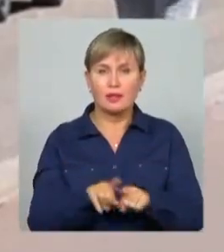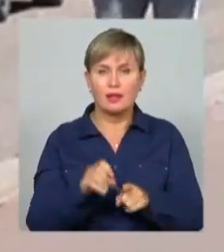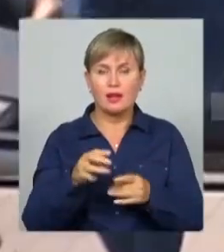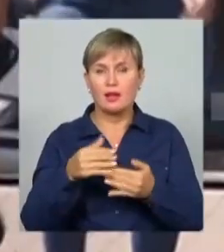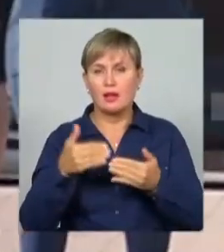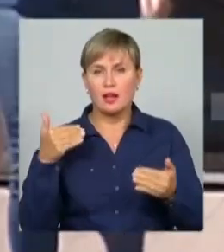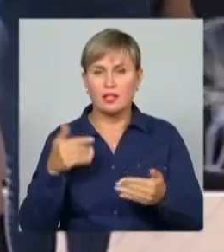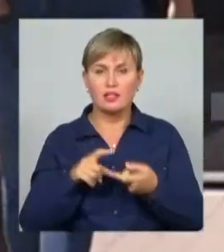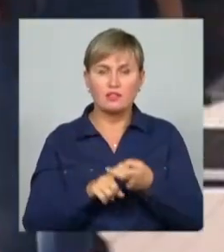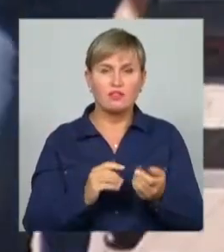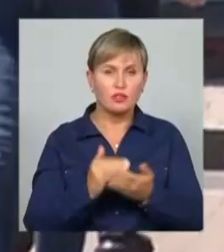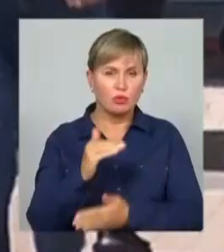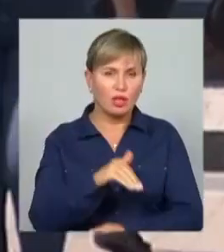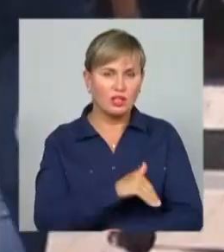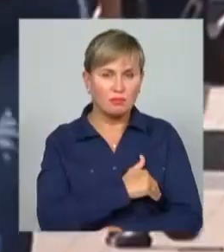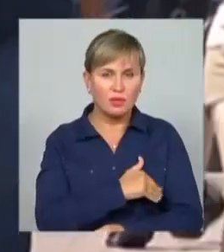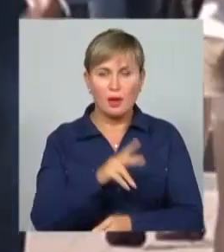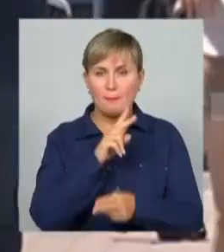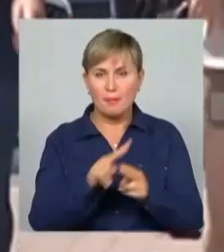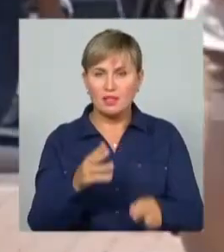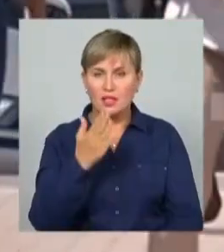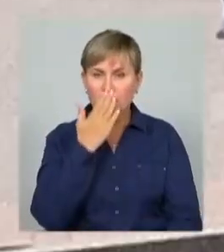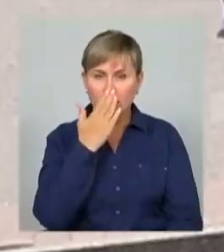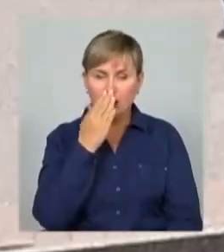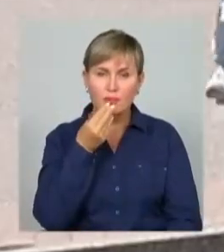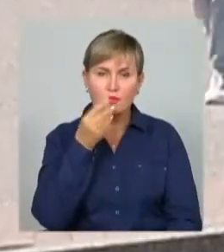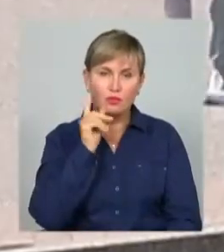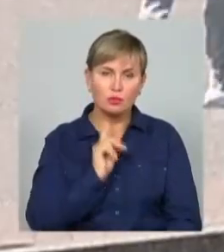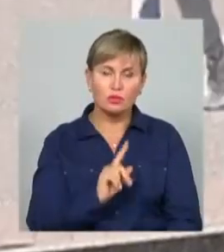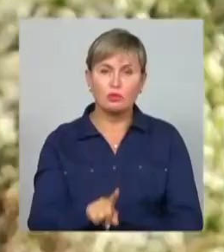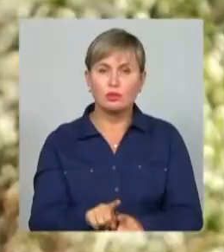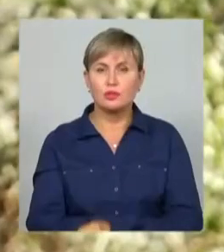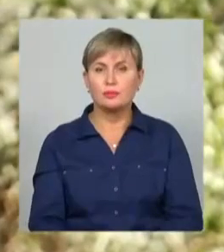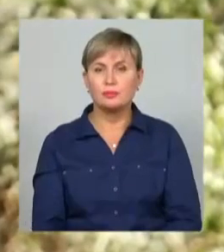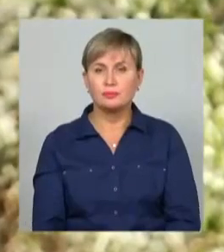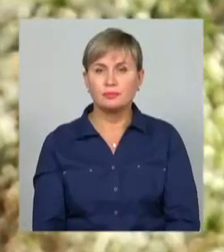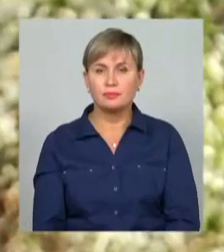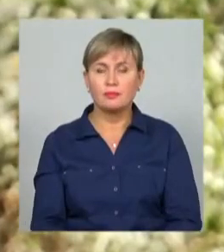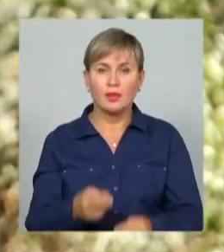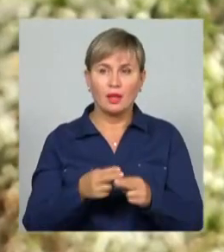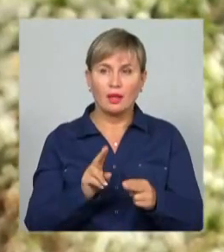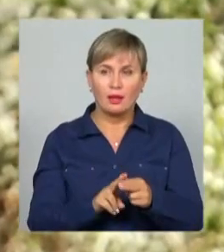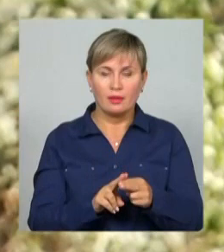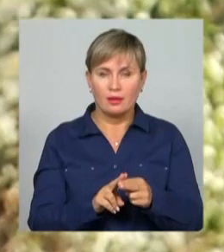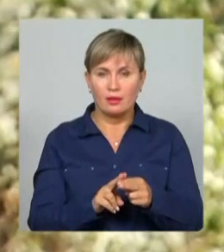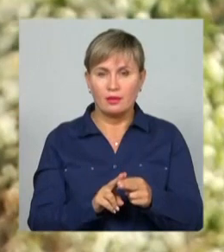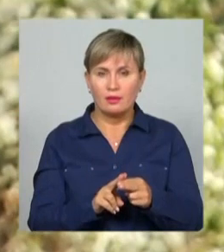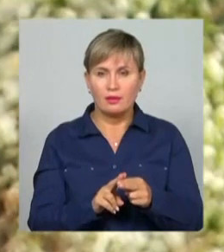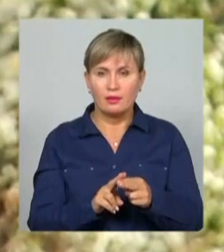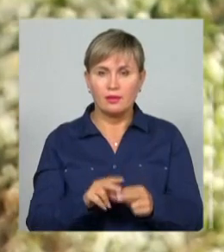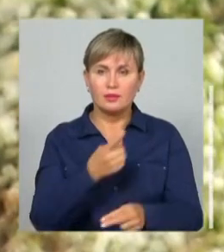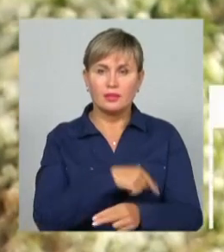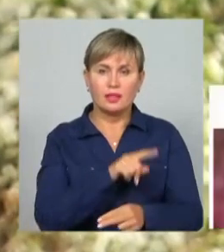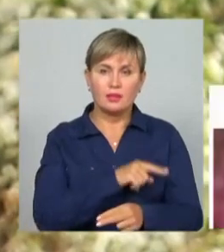предыдущих штаммов. Это высокая температура, потеря обоняния и вкуса. Это данные